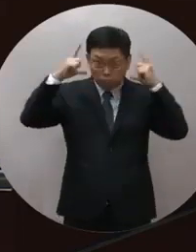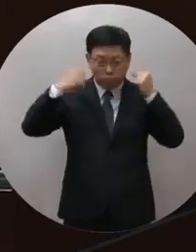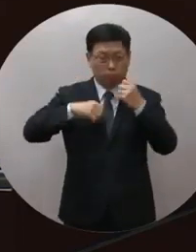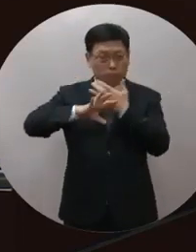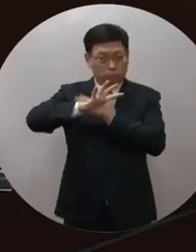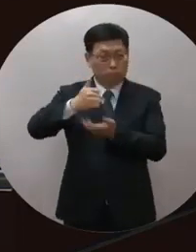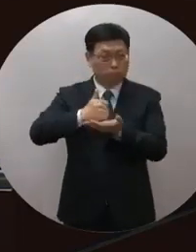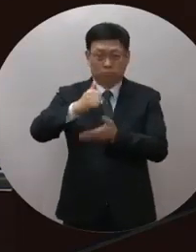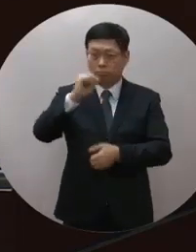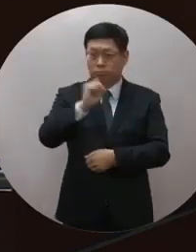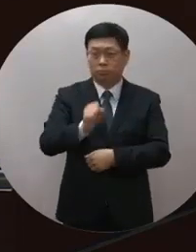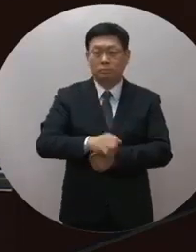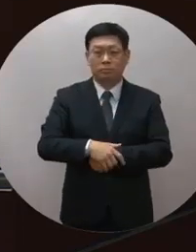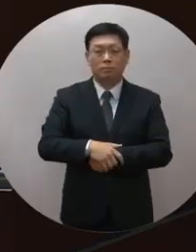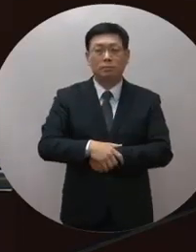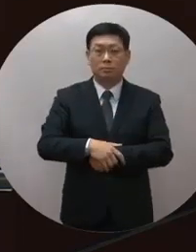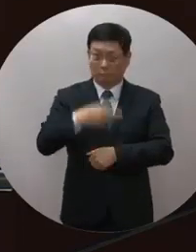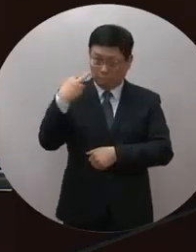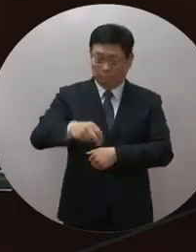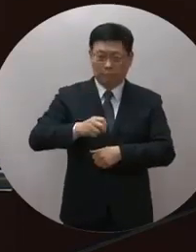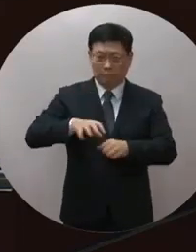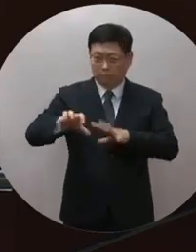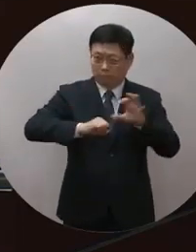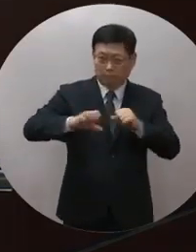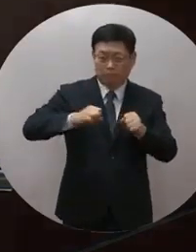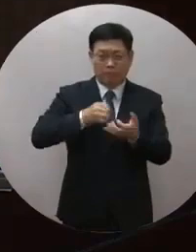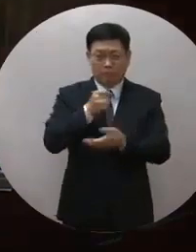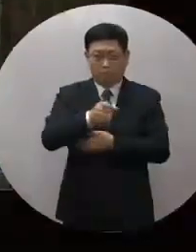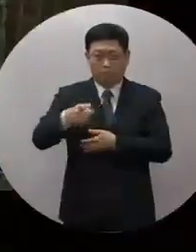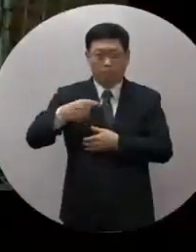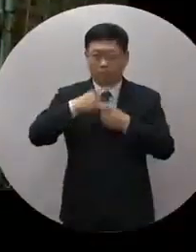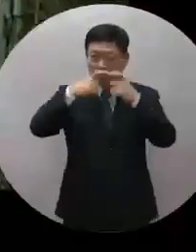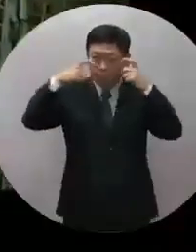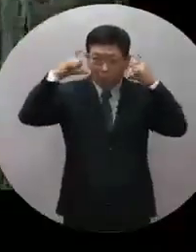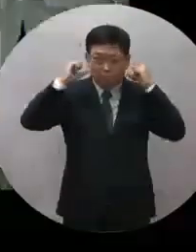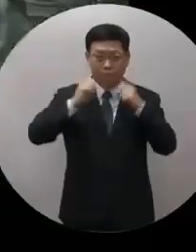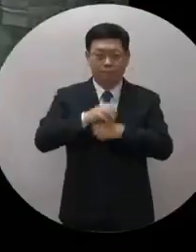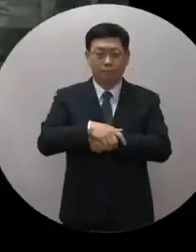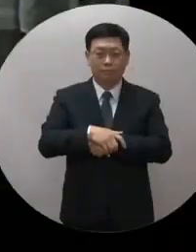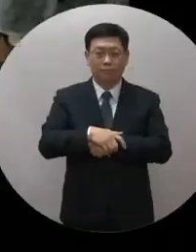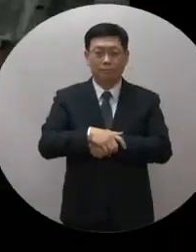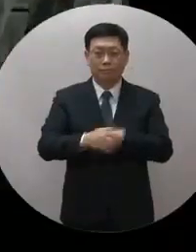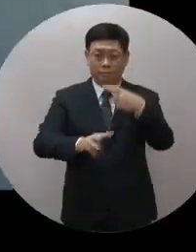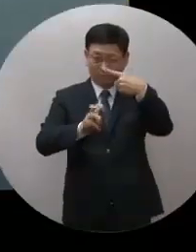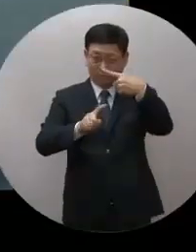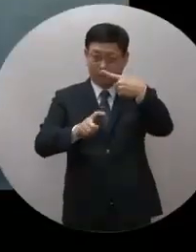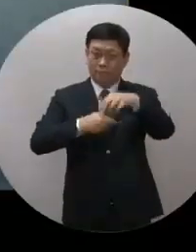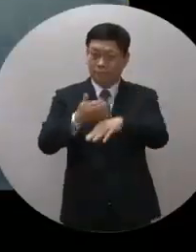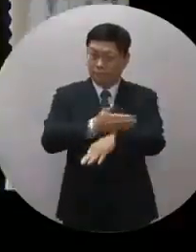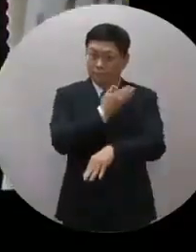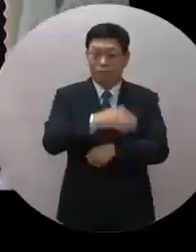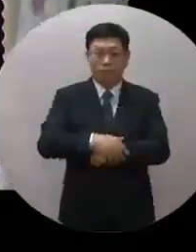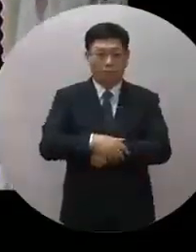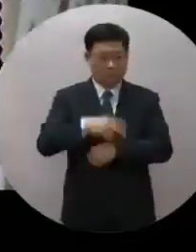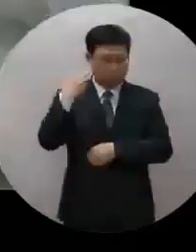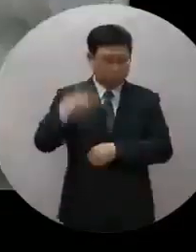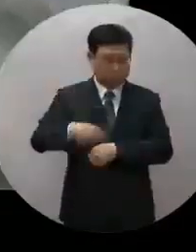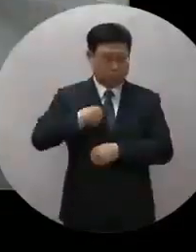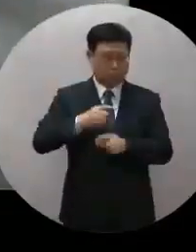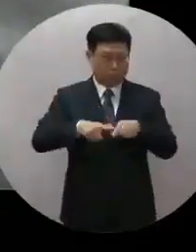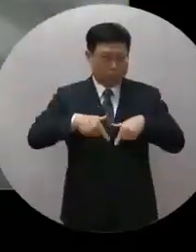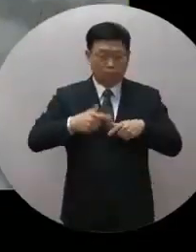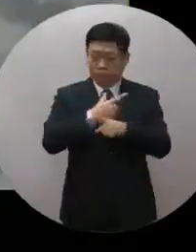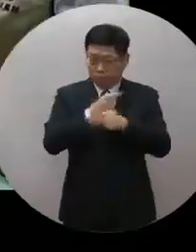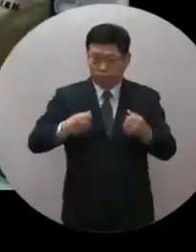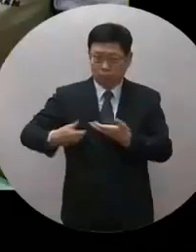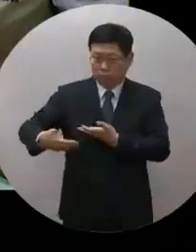罩出口，都在抢买口罩。而31日起，更由疫情指挥中心